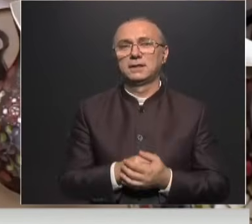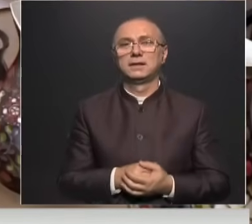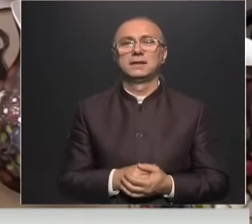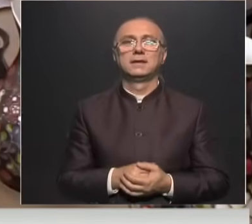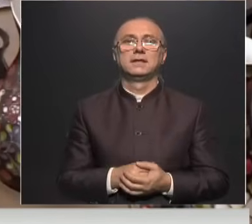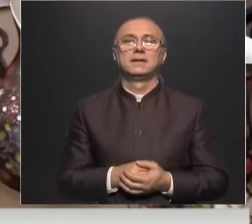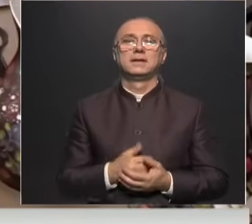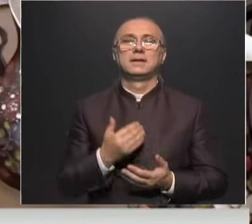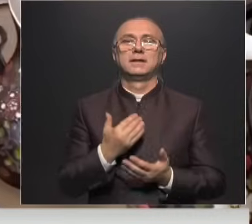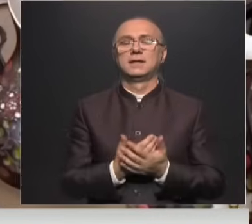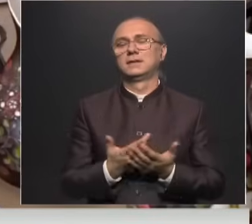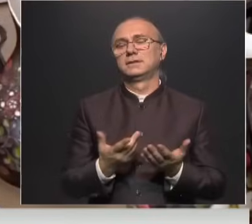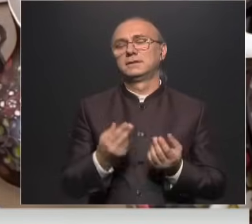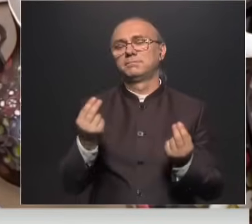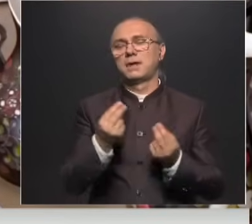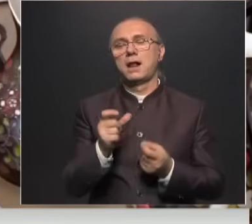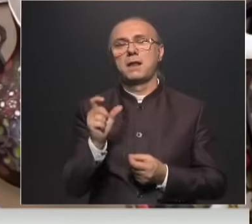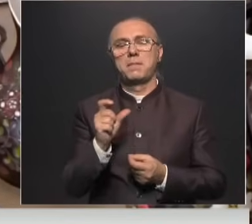павлин, виноградная лоза,